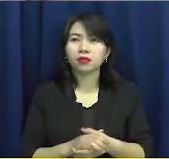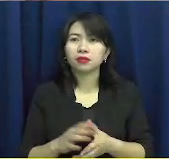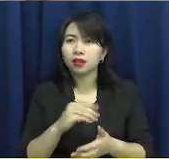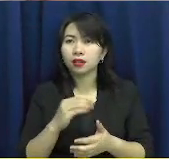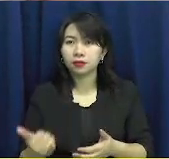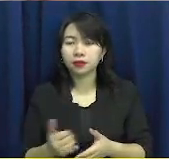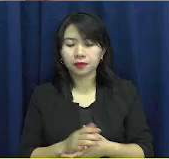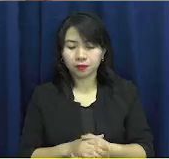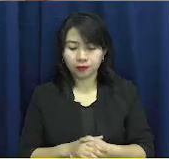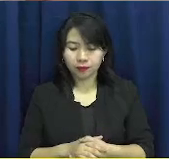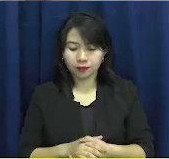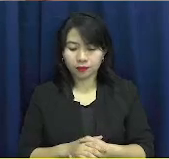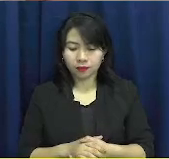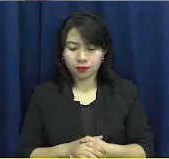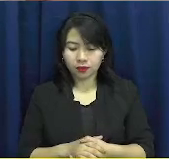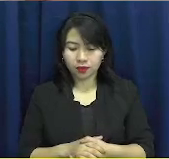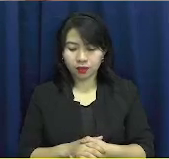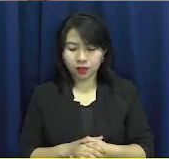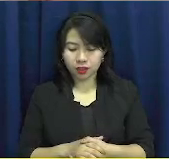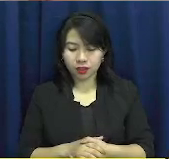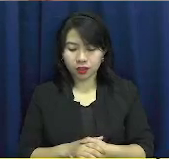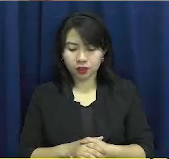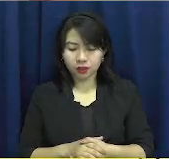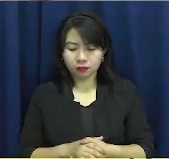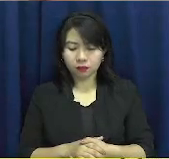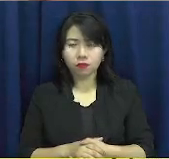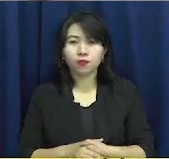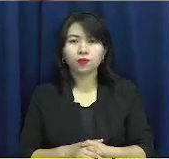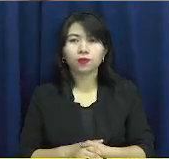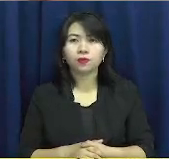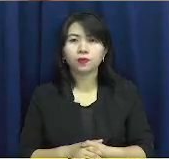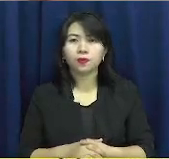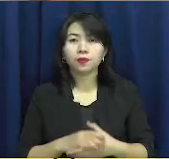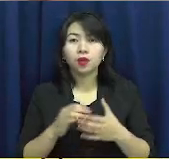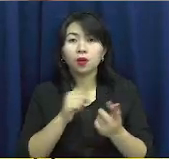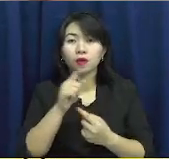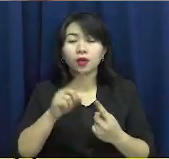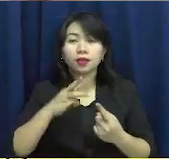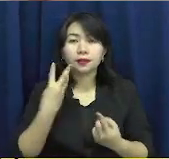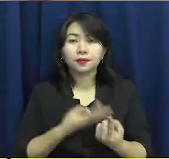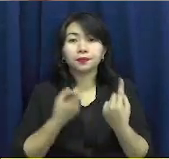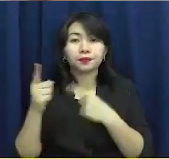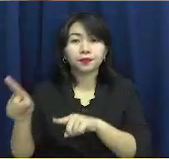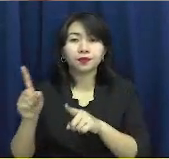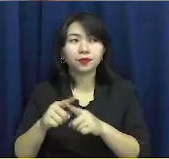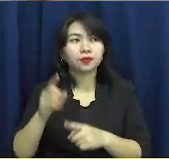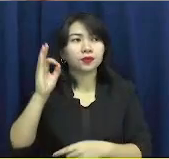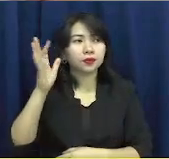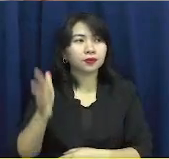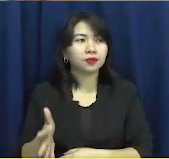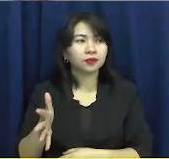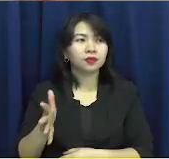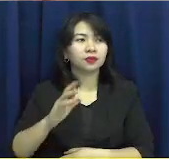ilang bahay nakita mo doon? Parang ako, dalawa eh. Yung katapat nila tsaka yung nasa gilikod. Babalikan ko lang.